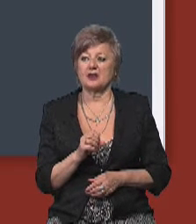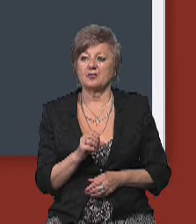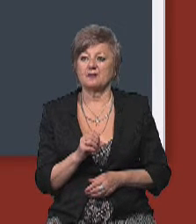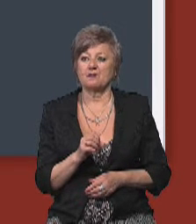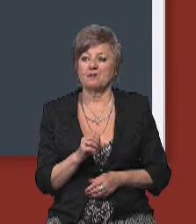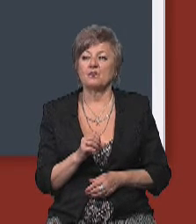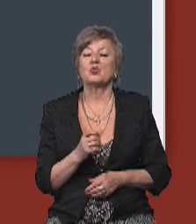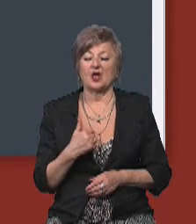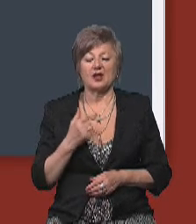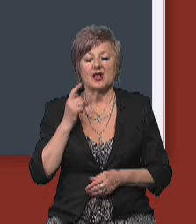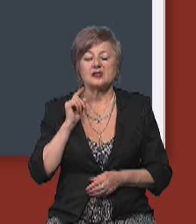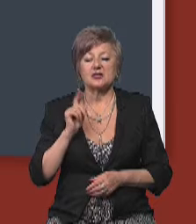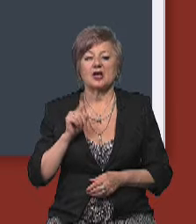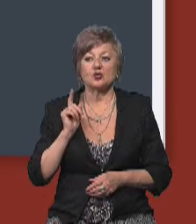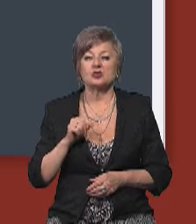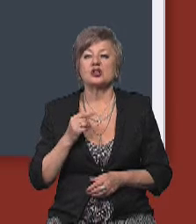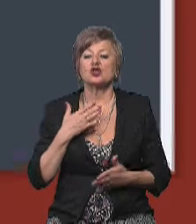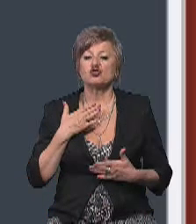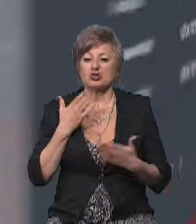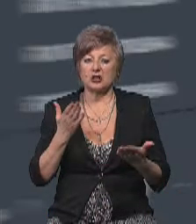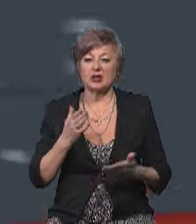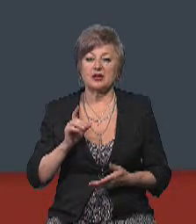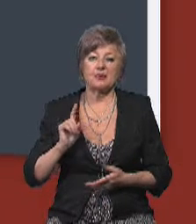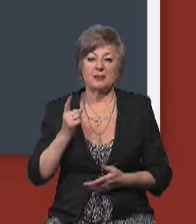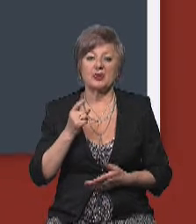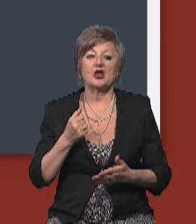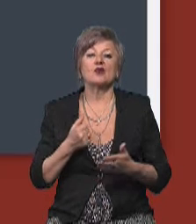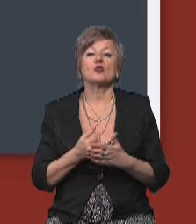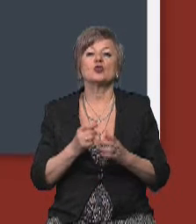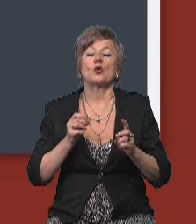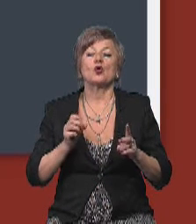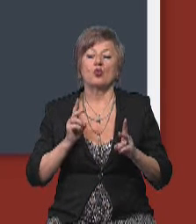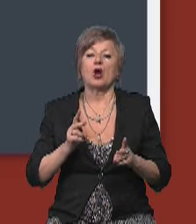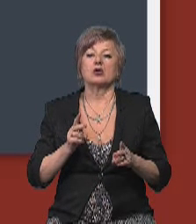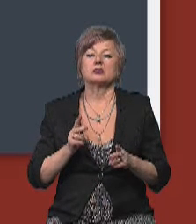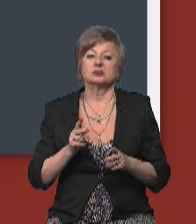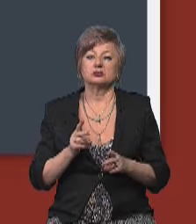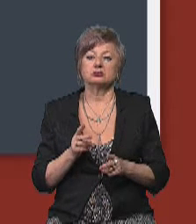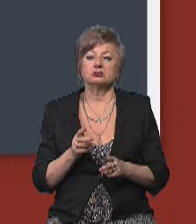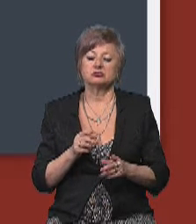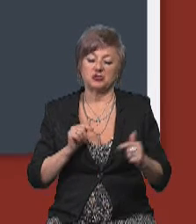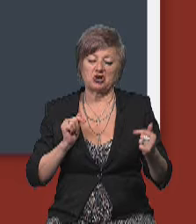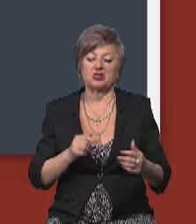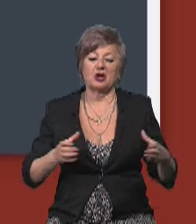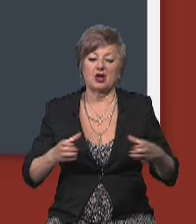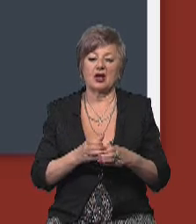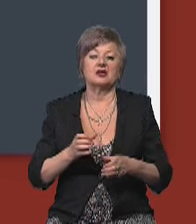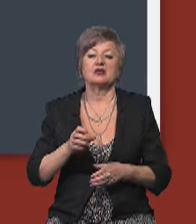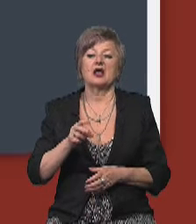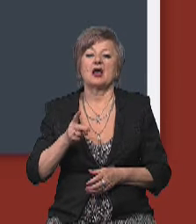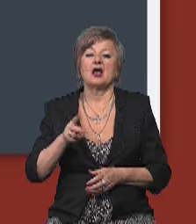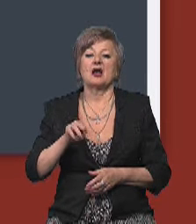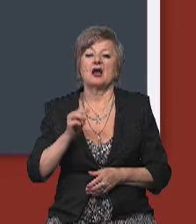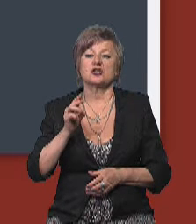закладають існування коаліції. Я знаю, читав. Перша до того, як вийшла радикальна партія Олега Ляшка, це був